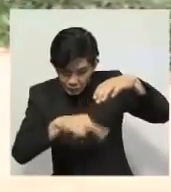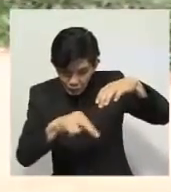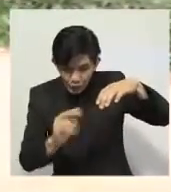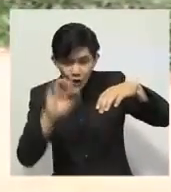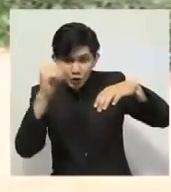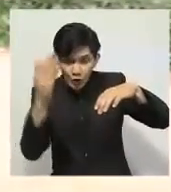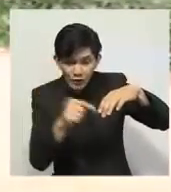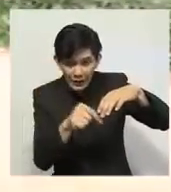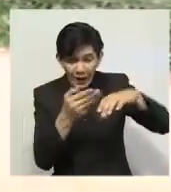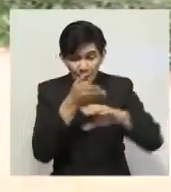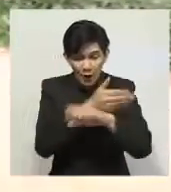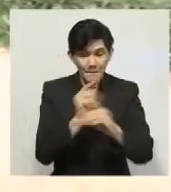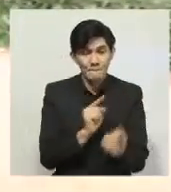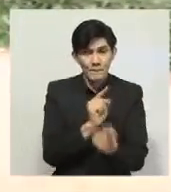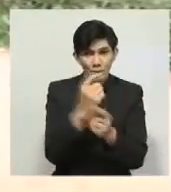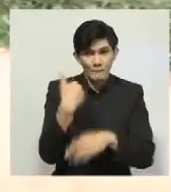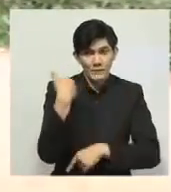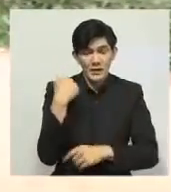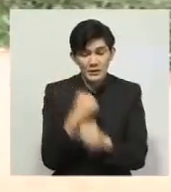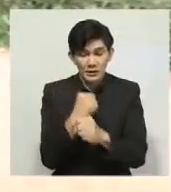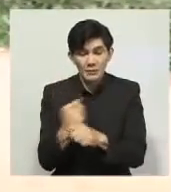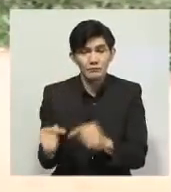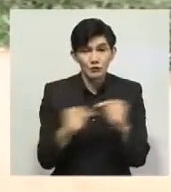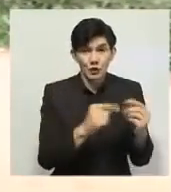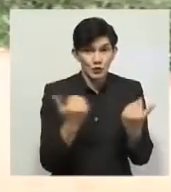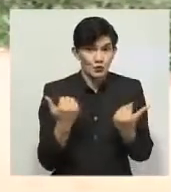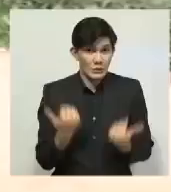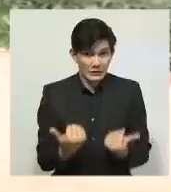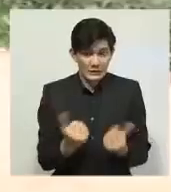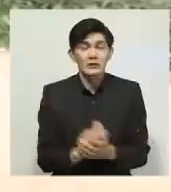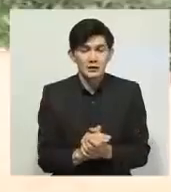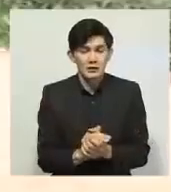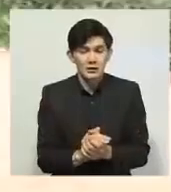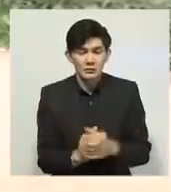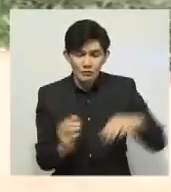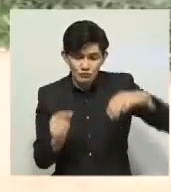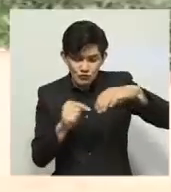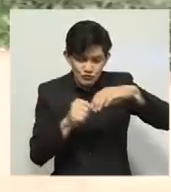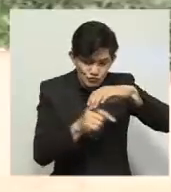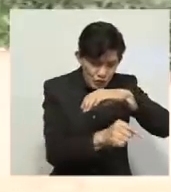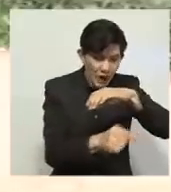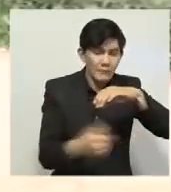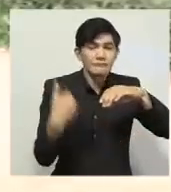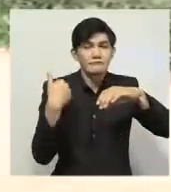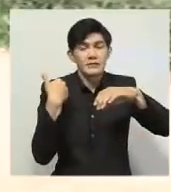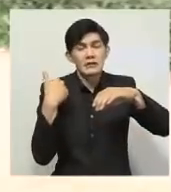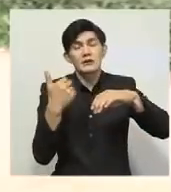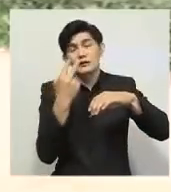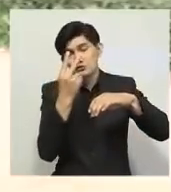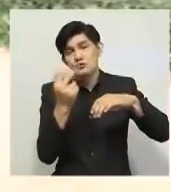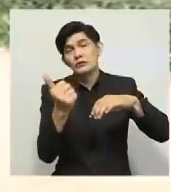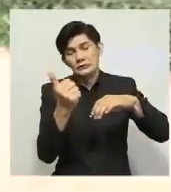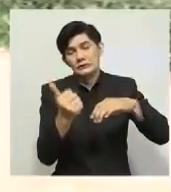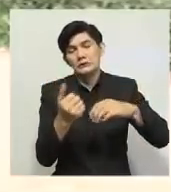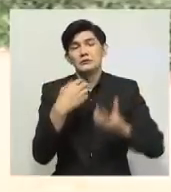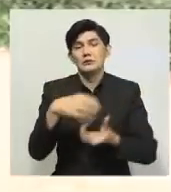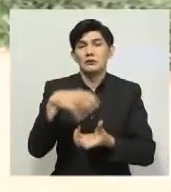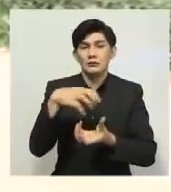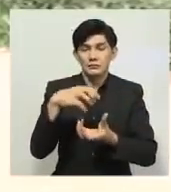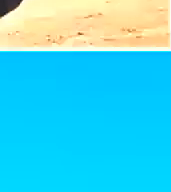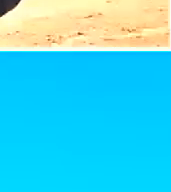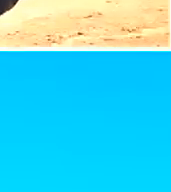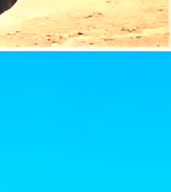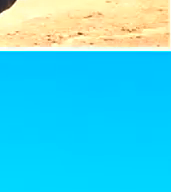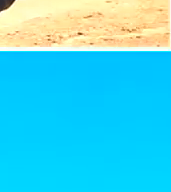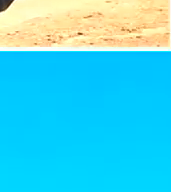ก่อนหน้านี้นะครับก็จะยังคงดำเนินการต่อไปในวันนี้จนกว่าจะสามารถเข้าไปในบริเวณถ้ำได้ไปติดตามรายละเอียดจากคุณสุภัทราท